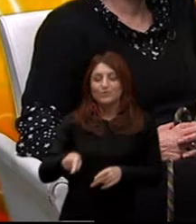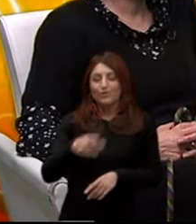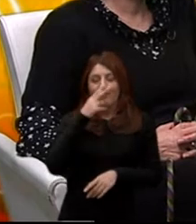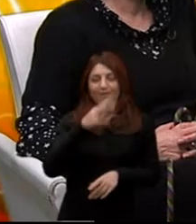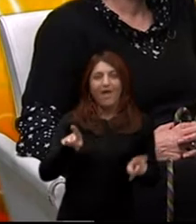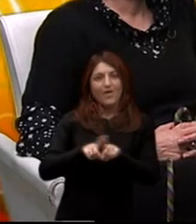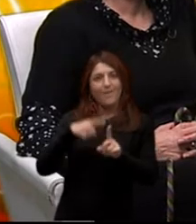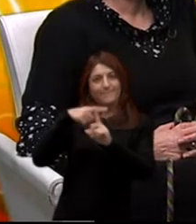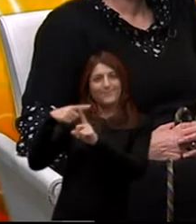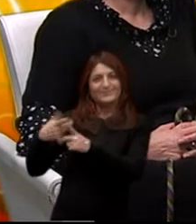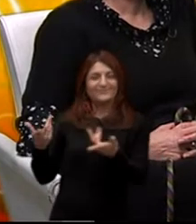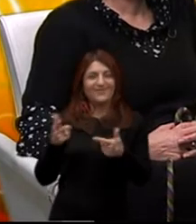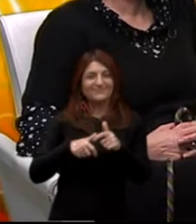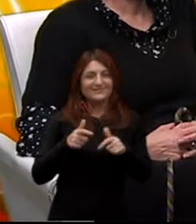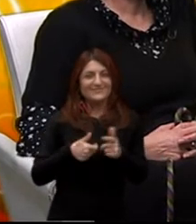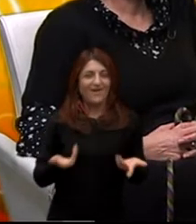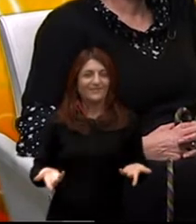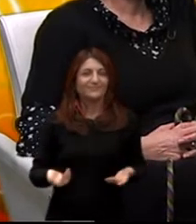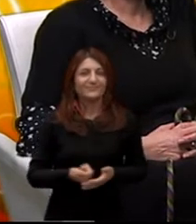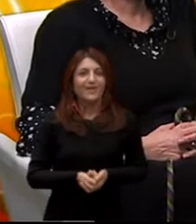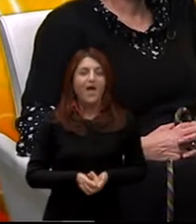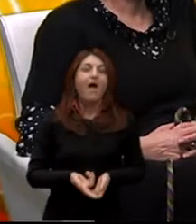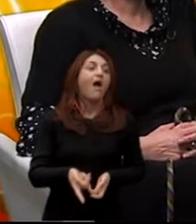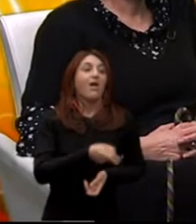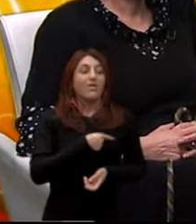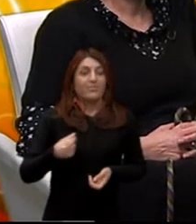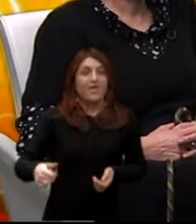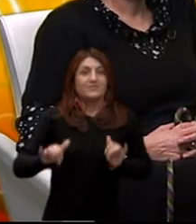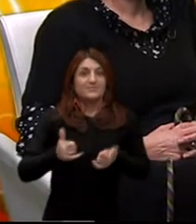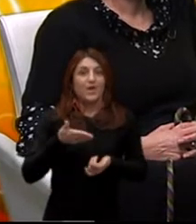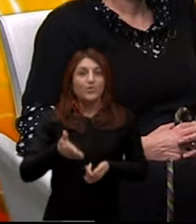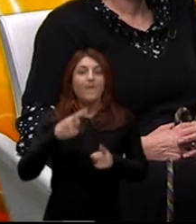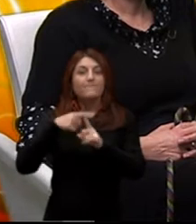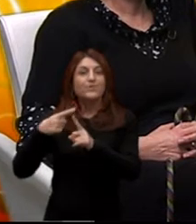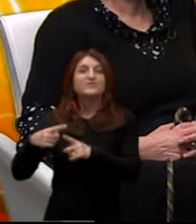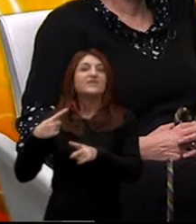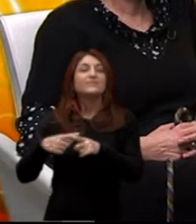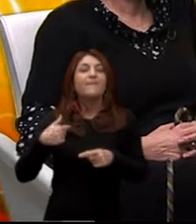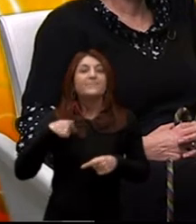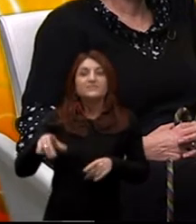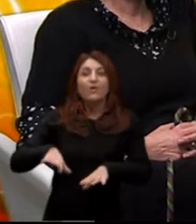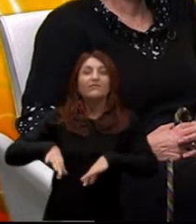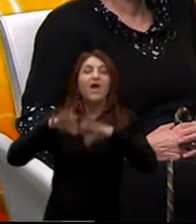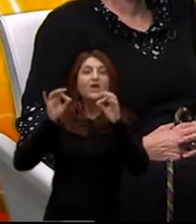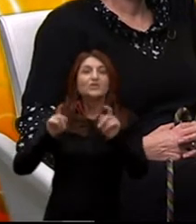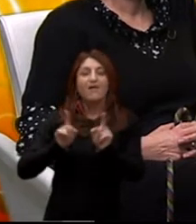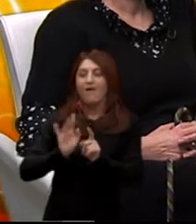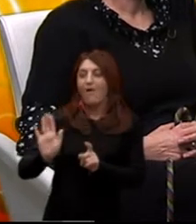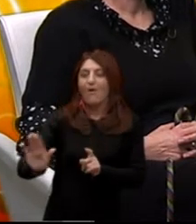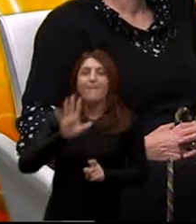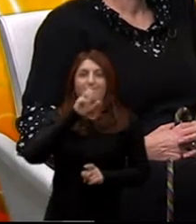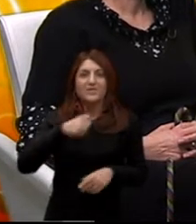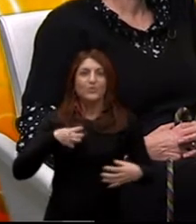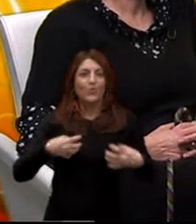jako pozitivna priča, što na kraju i je. A za nas je pozitivna priča u tom kontekstu što smo mi pronašli ulogu psa